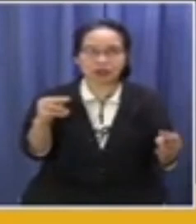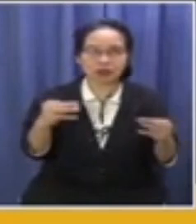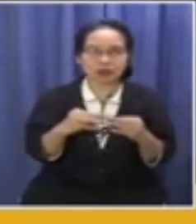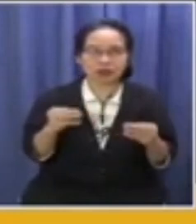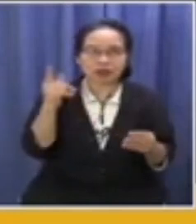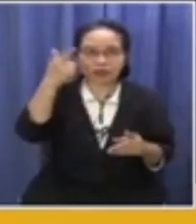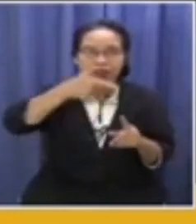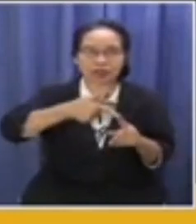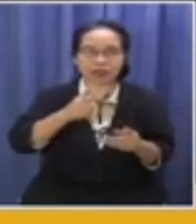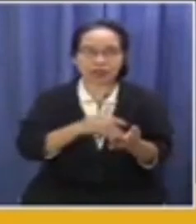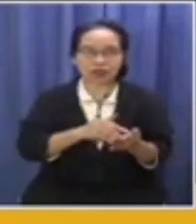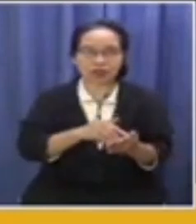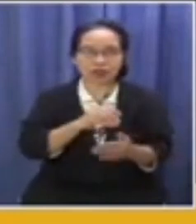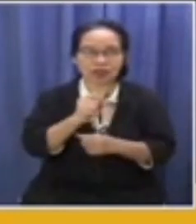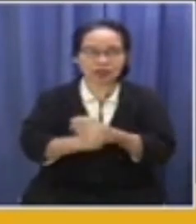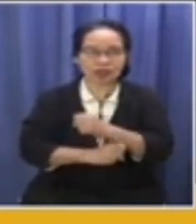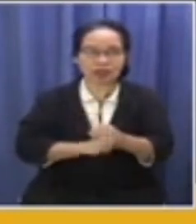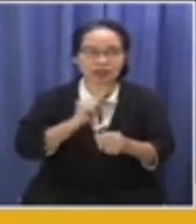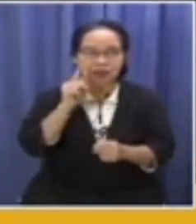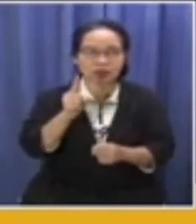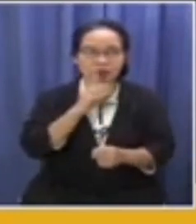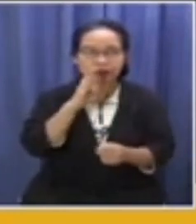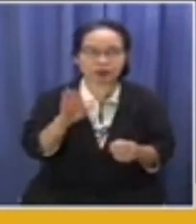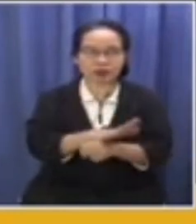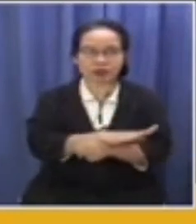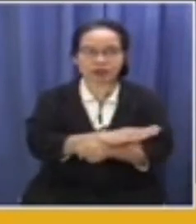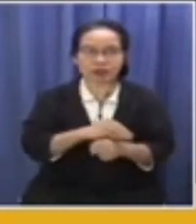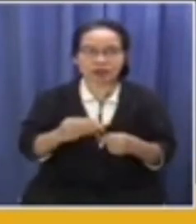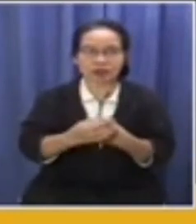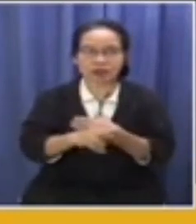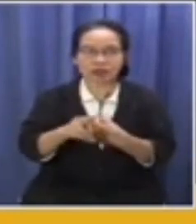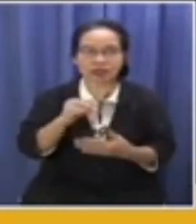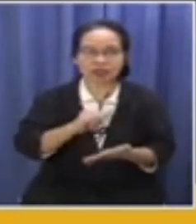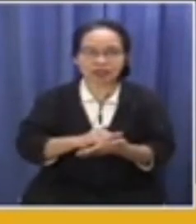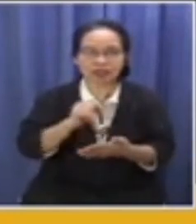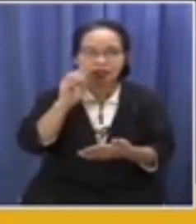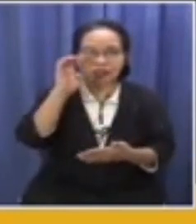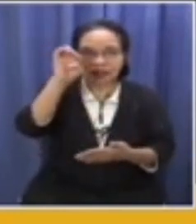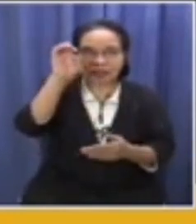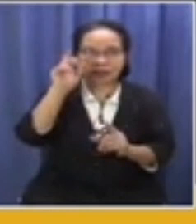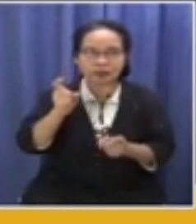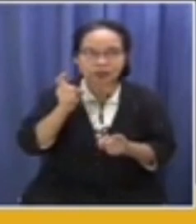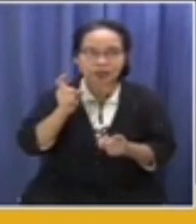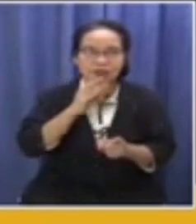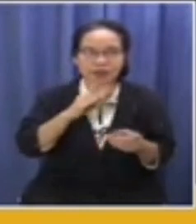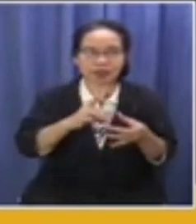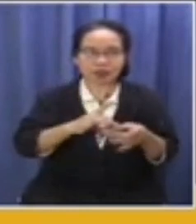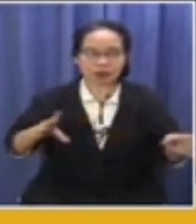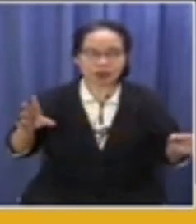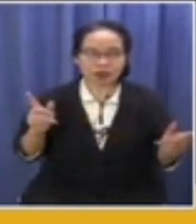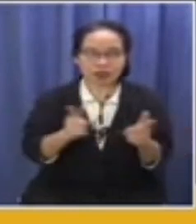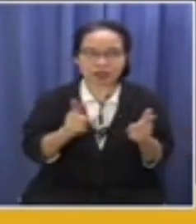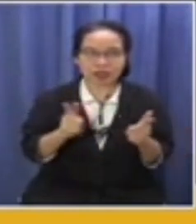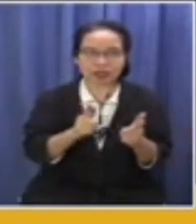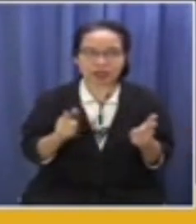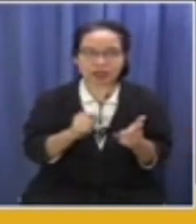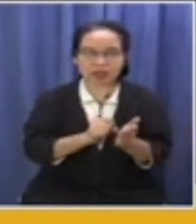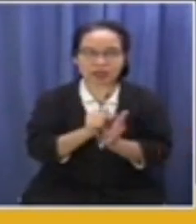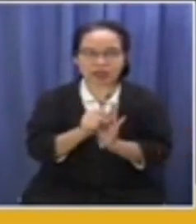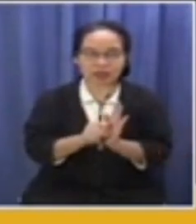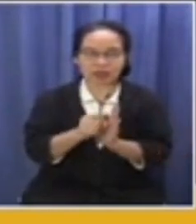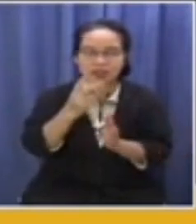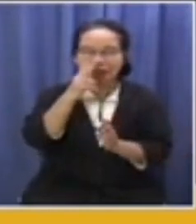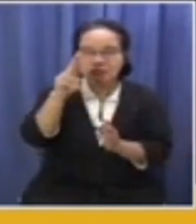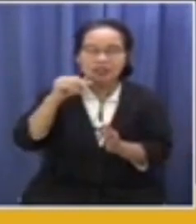maganap ang 1,000 taon Pagkatapos nito ay kailangang siya'y pawalang kaunting panahon